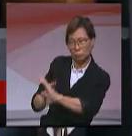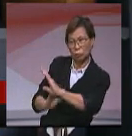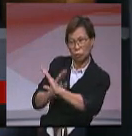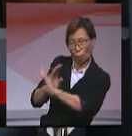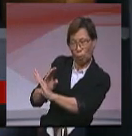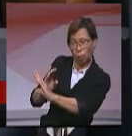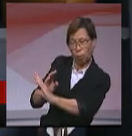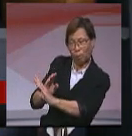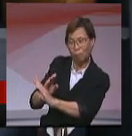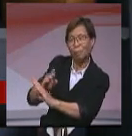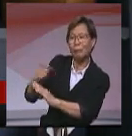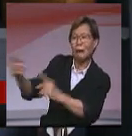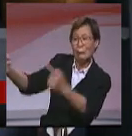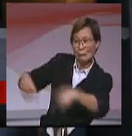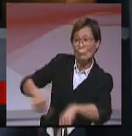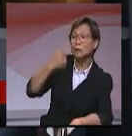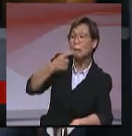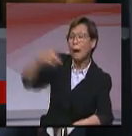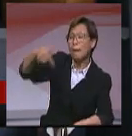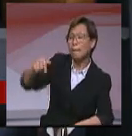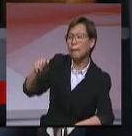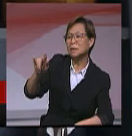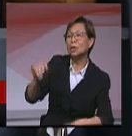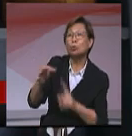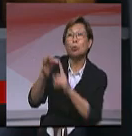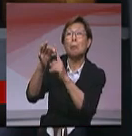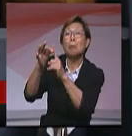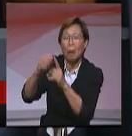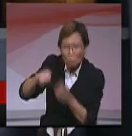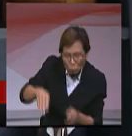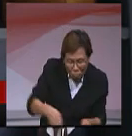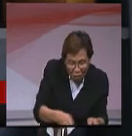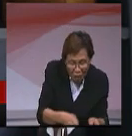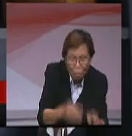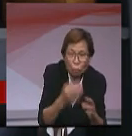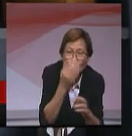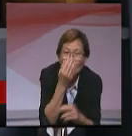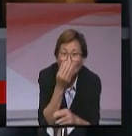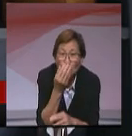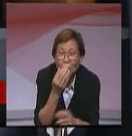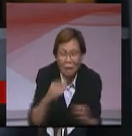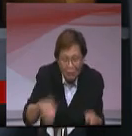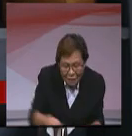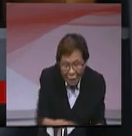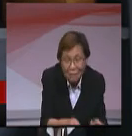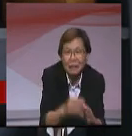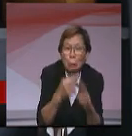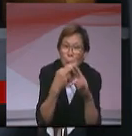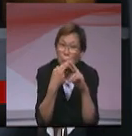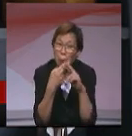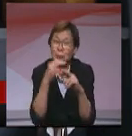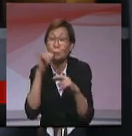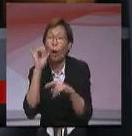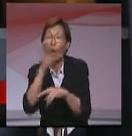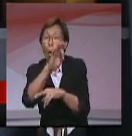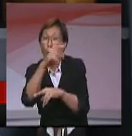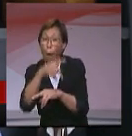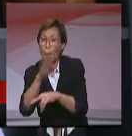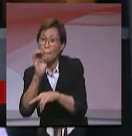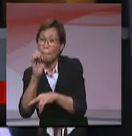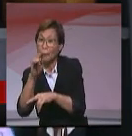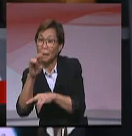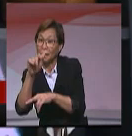parti, terutamanya melalui lorong-lorong tikus. Semalam, Ops Benteng telah berjaya